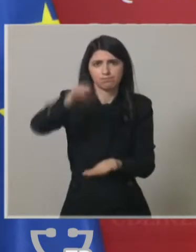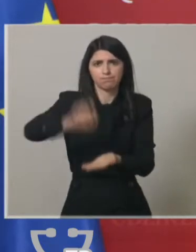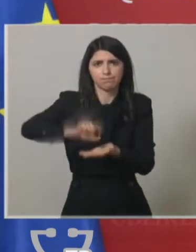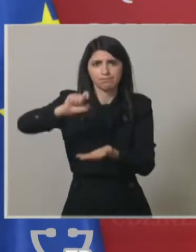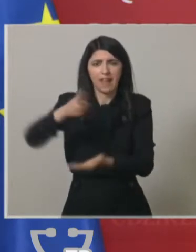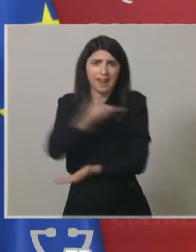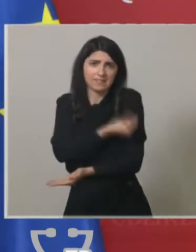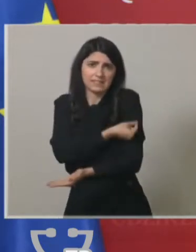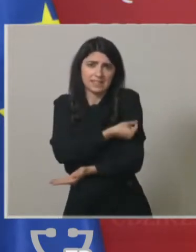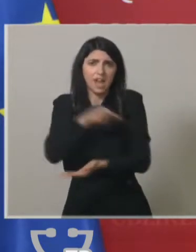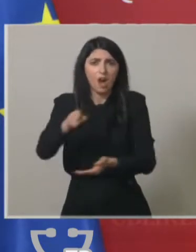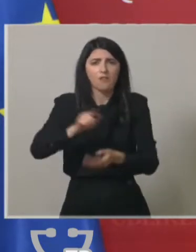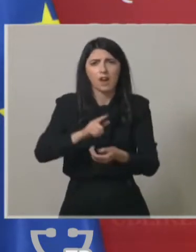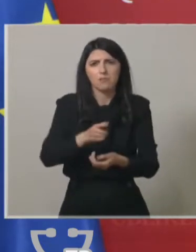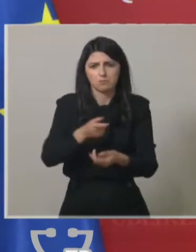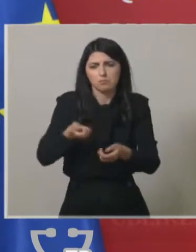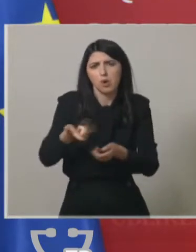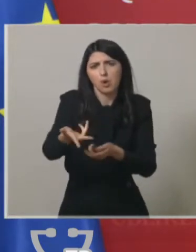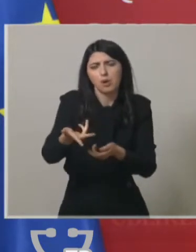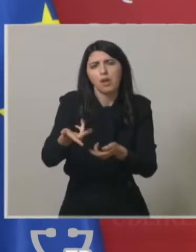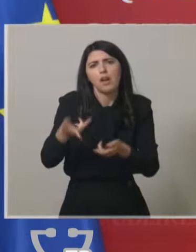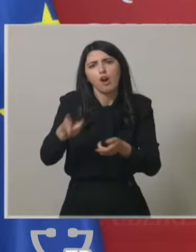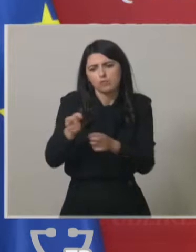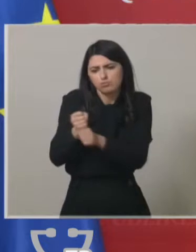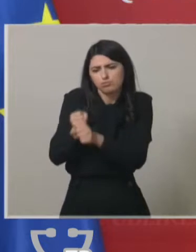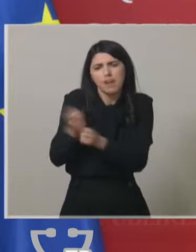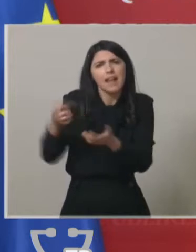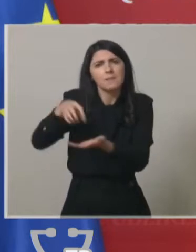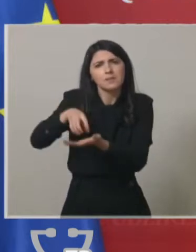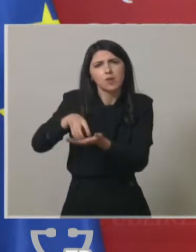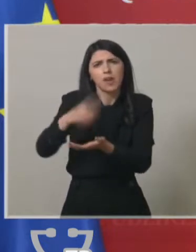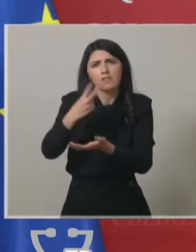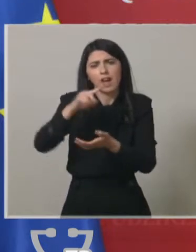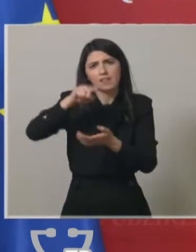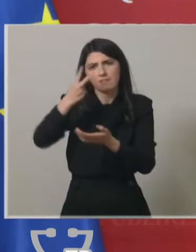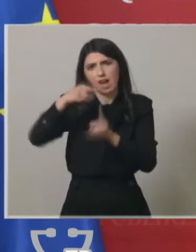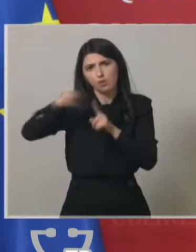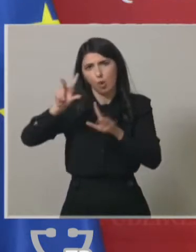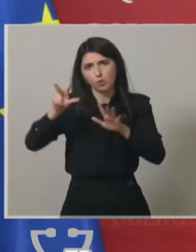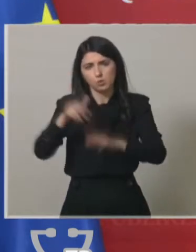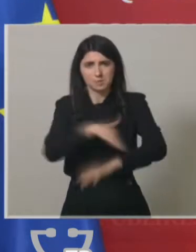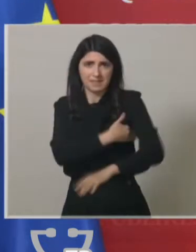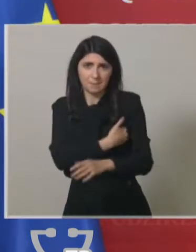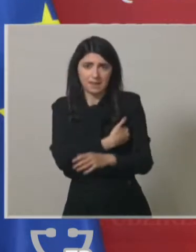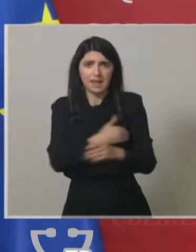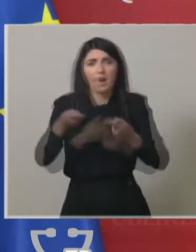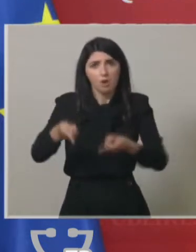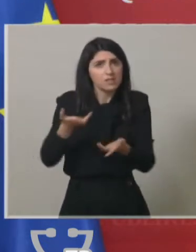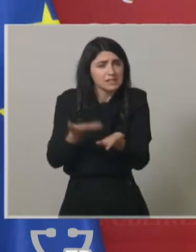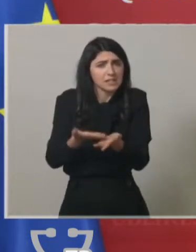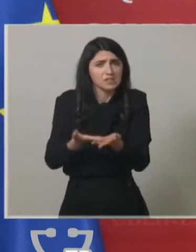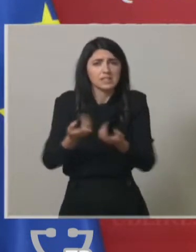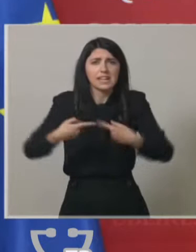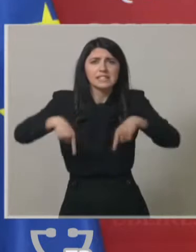вакцини. Оваа количина се чува и се дистрибуира на температура од 2 до 8 степени, што значи дека сите